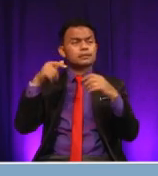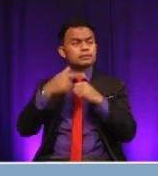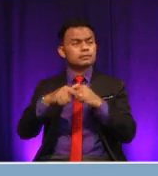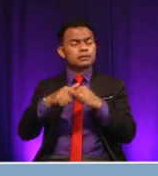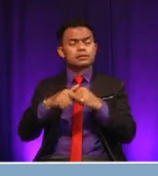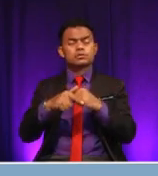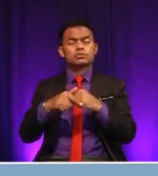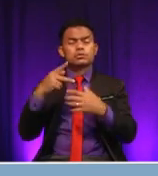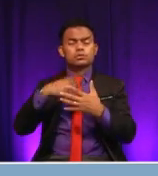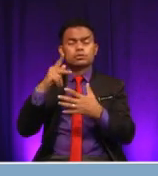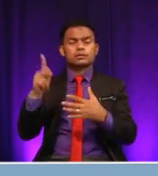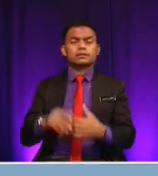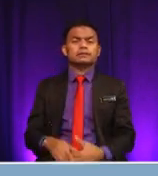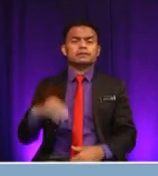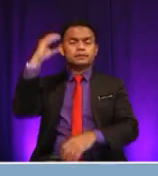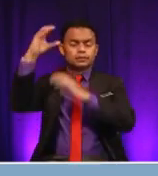cirinya